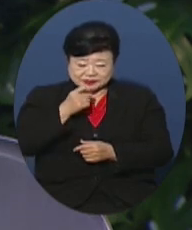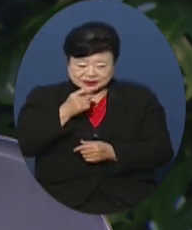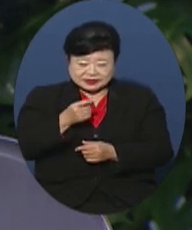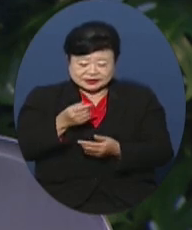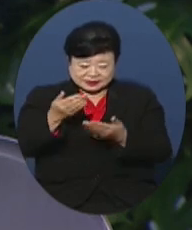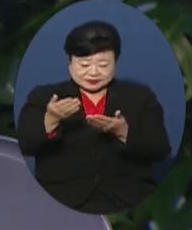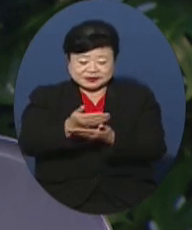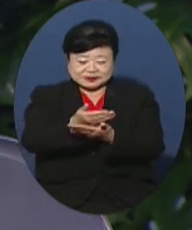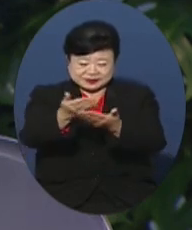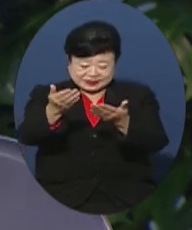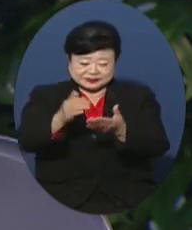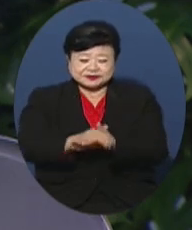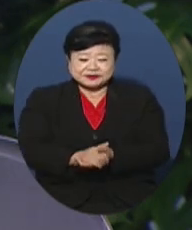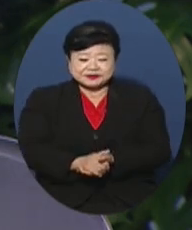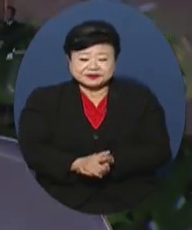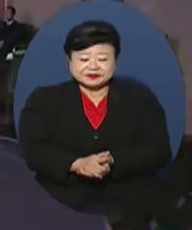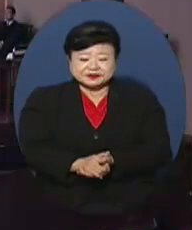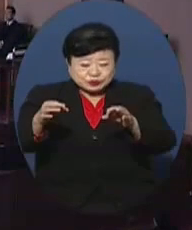나눌 때입니다.